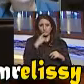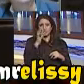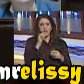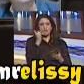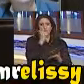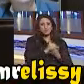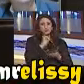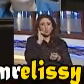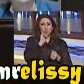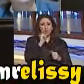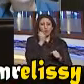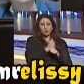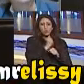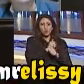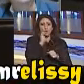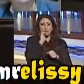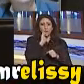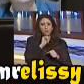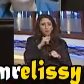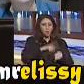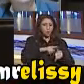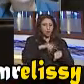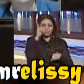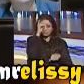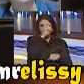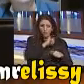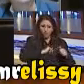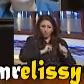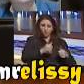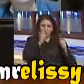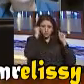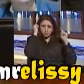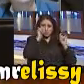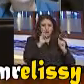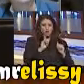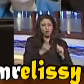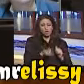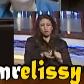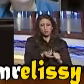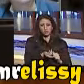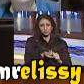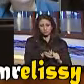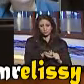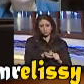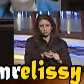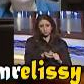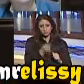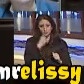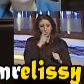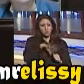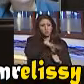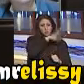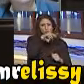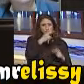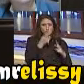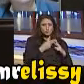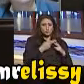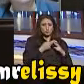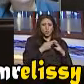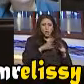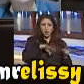المسؤولية، وانه يعني درجه احساسه بالمطالب الشعبيه